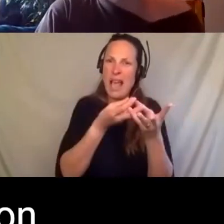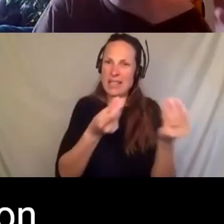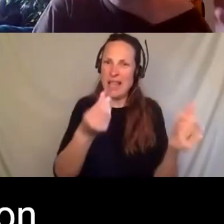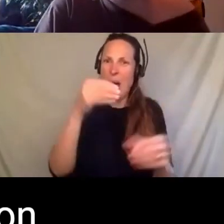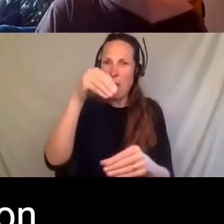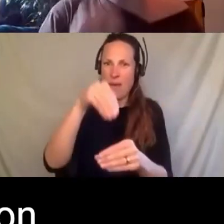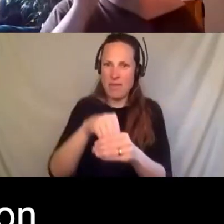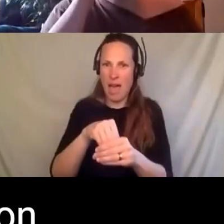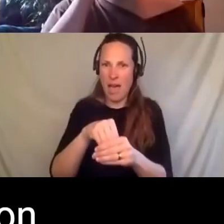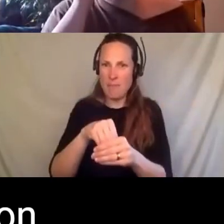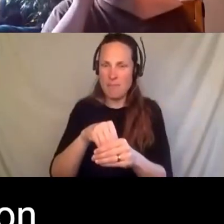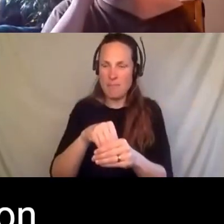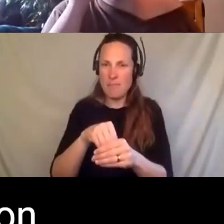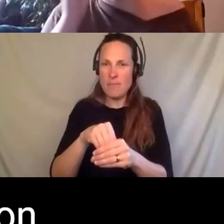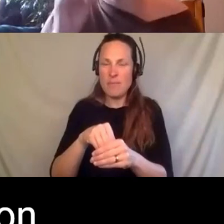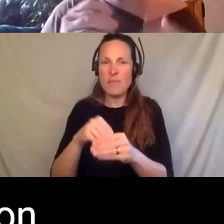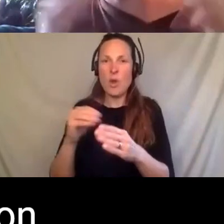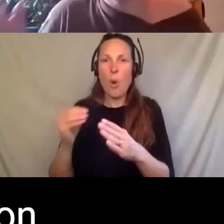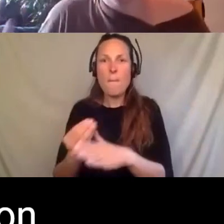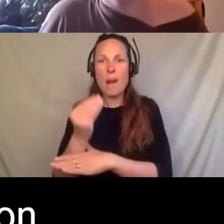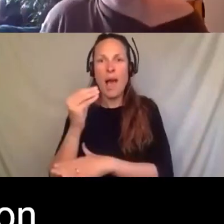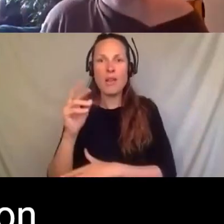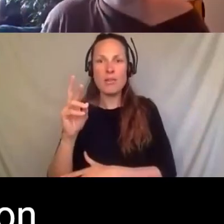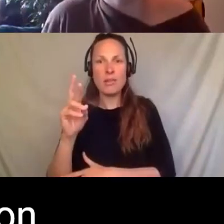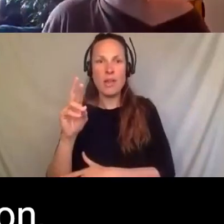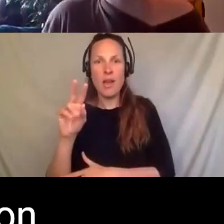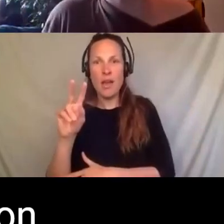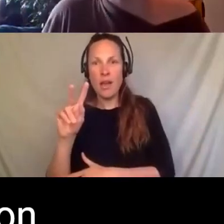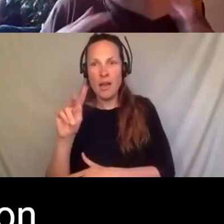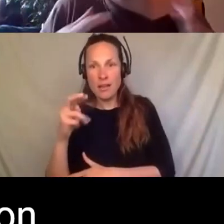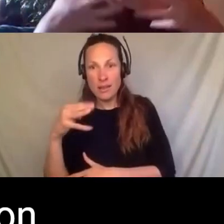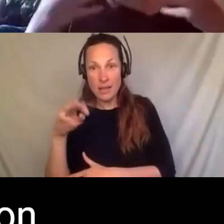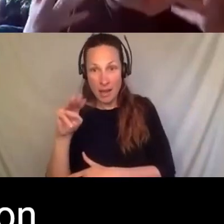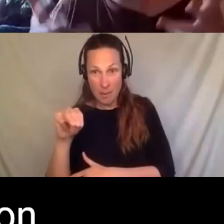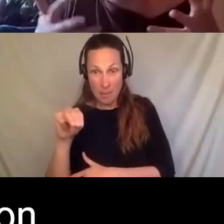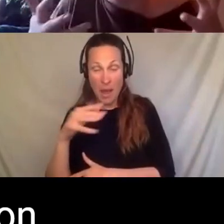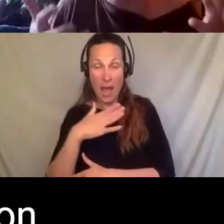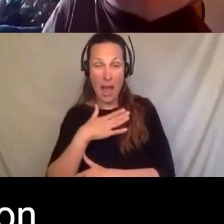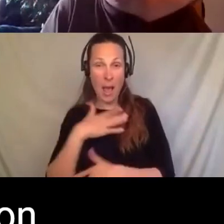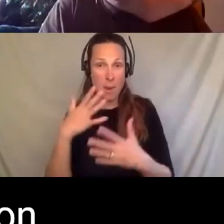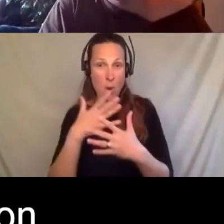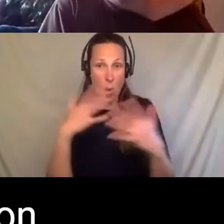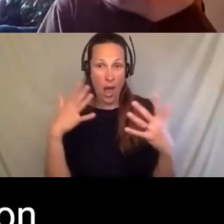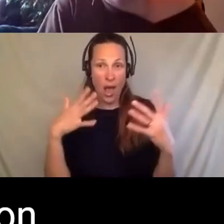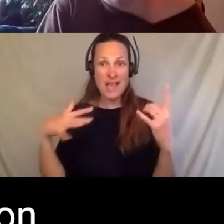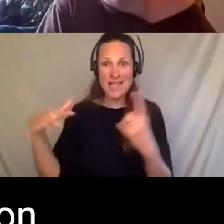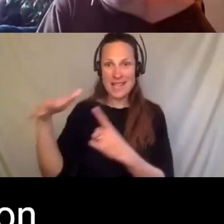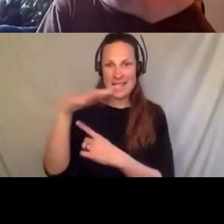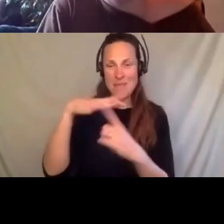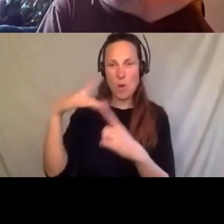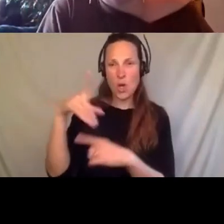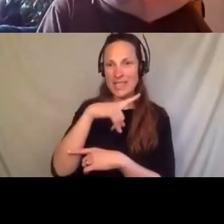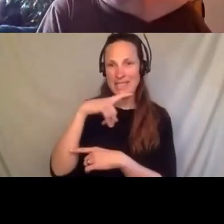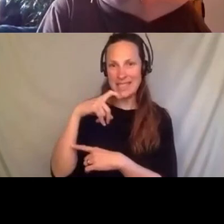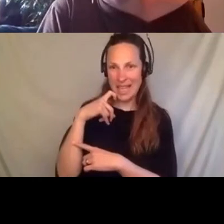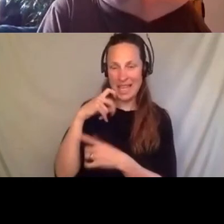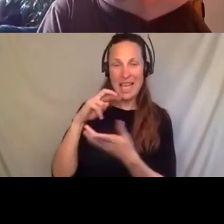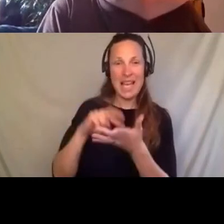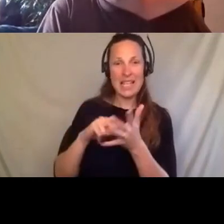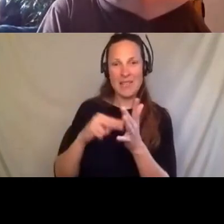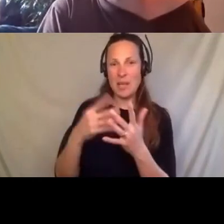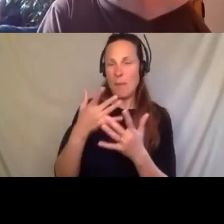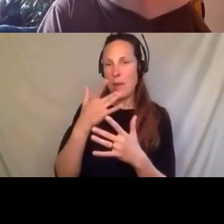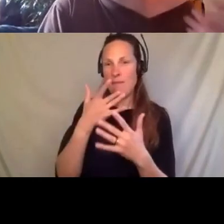le thym, pardon, qui est très confortable dans un climat de sécheresse, va préférer